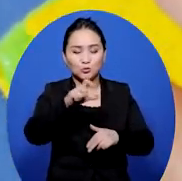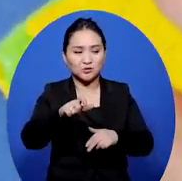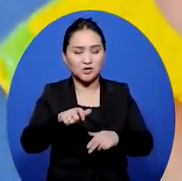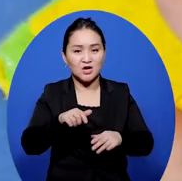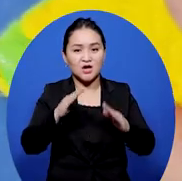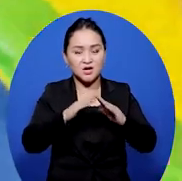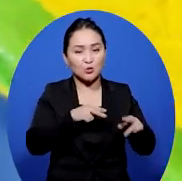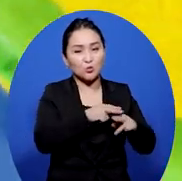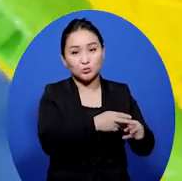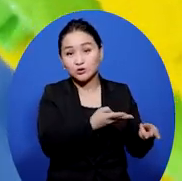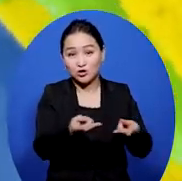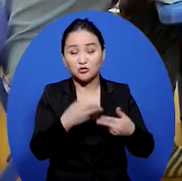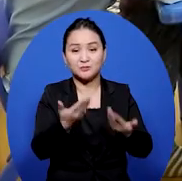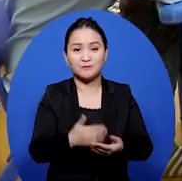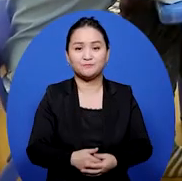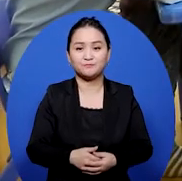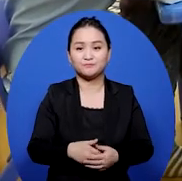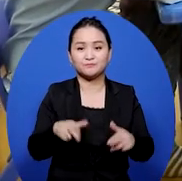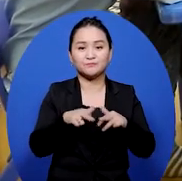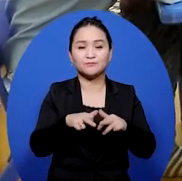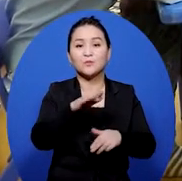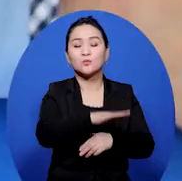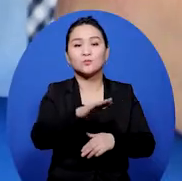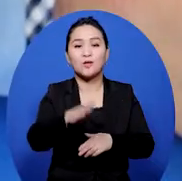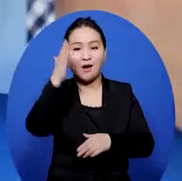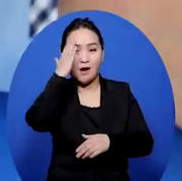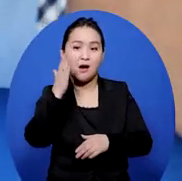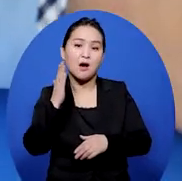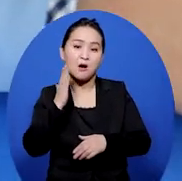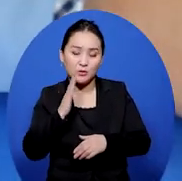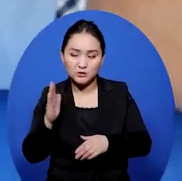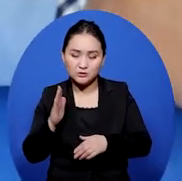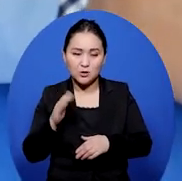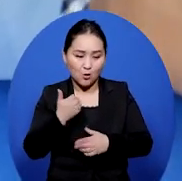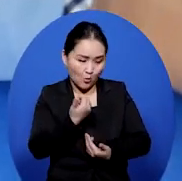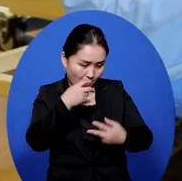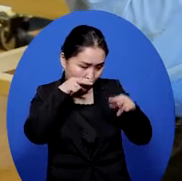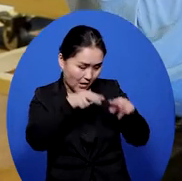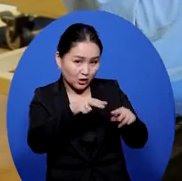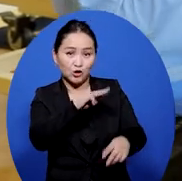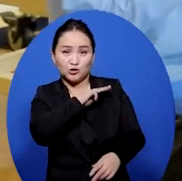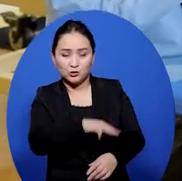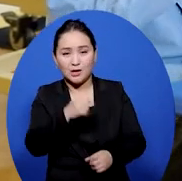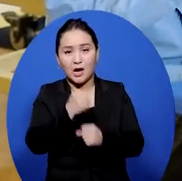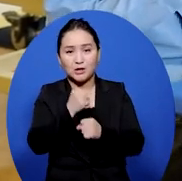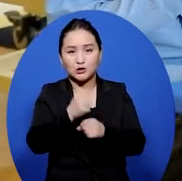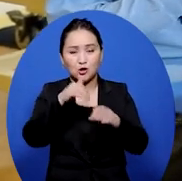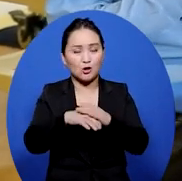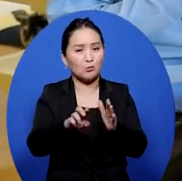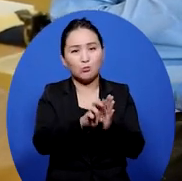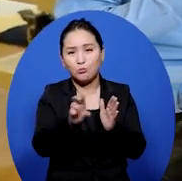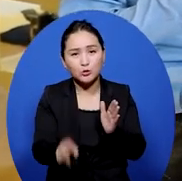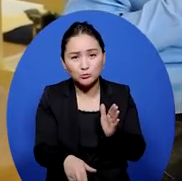үзүүлж байгаа. Хөгжлийн бэрхшээлтэй хүүхдүүдтэй ээж аавууд бол хүүхдээ харахын тулд хөдөлмөр эрхлэх боломжоо